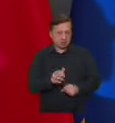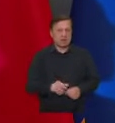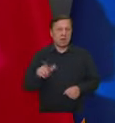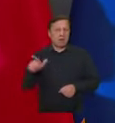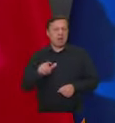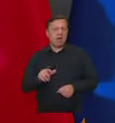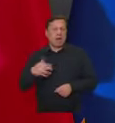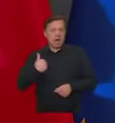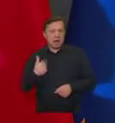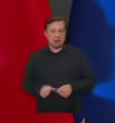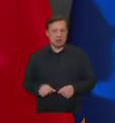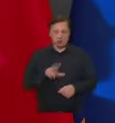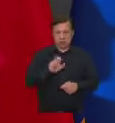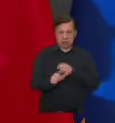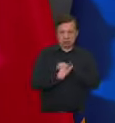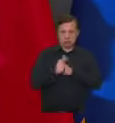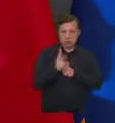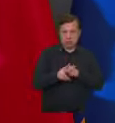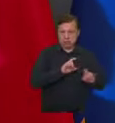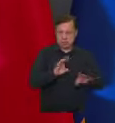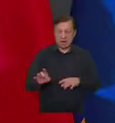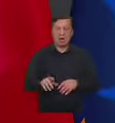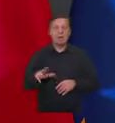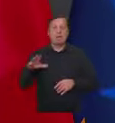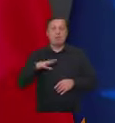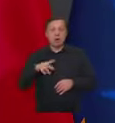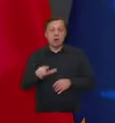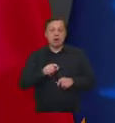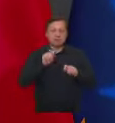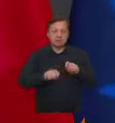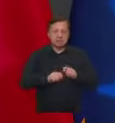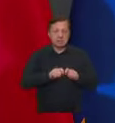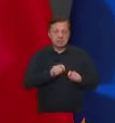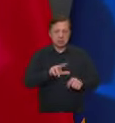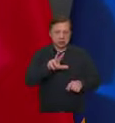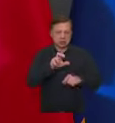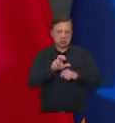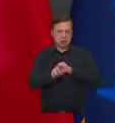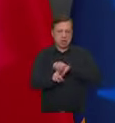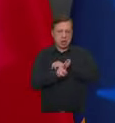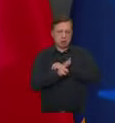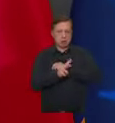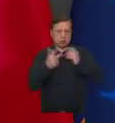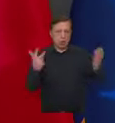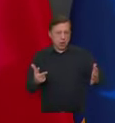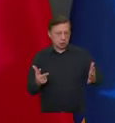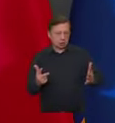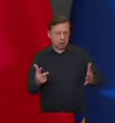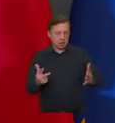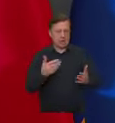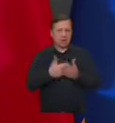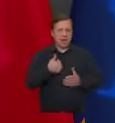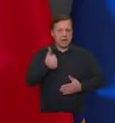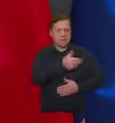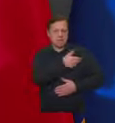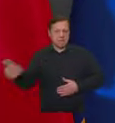miała 373 zakażonych, przeprowadzała 388 testów na milion